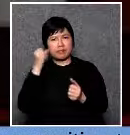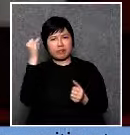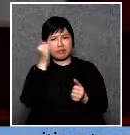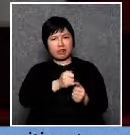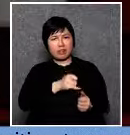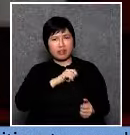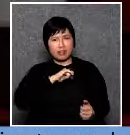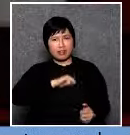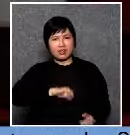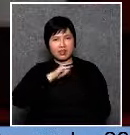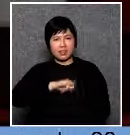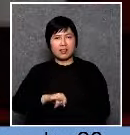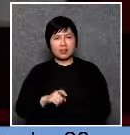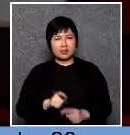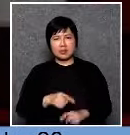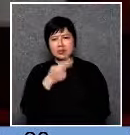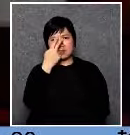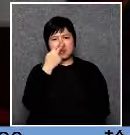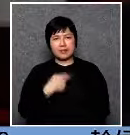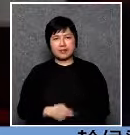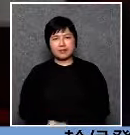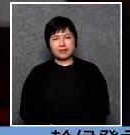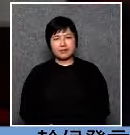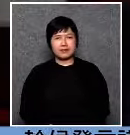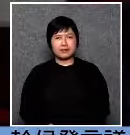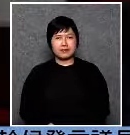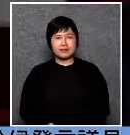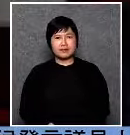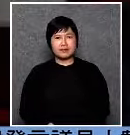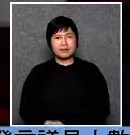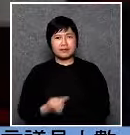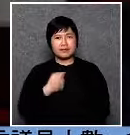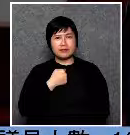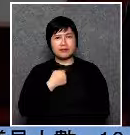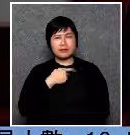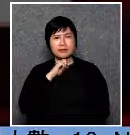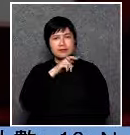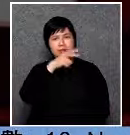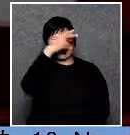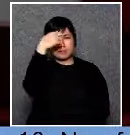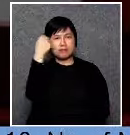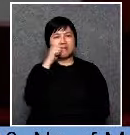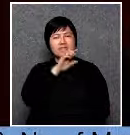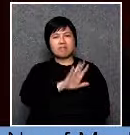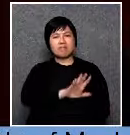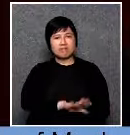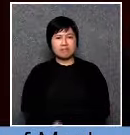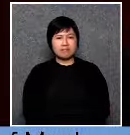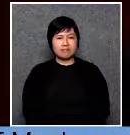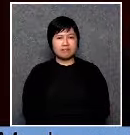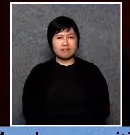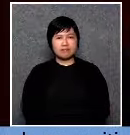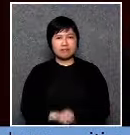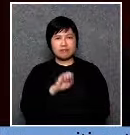呢，就真的太過悲哀。我不會稱呼你做特首，亦都不會